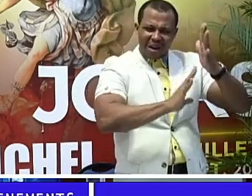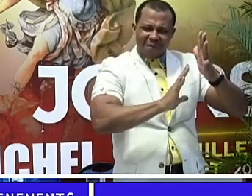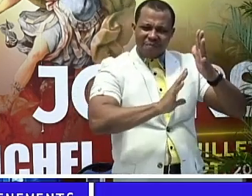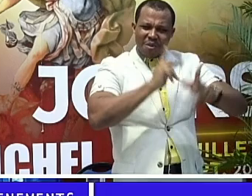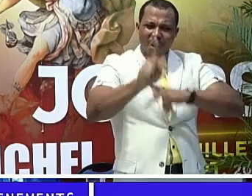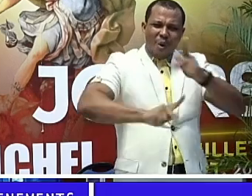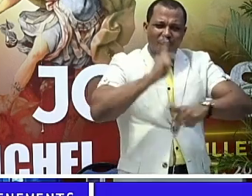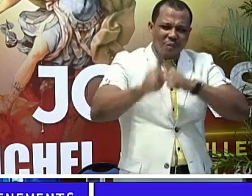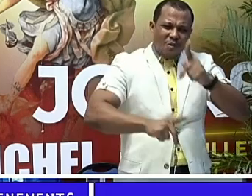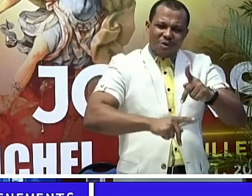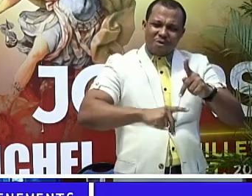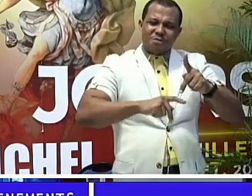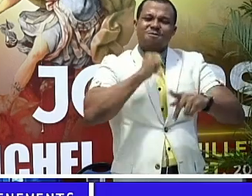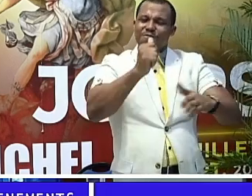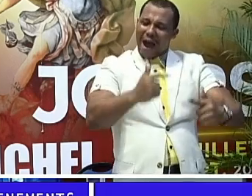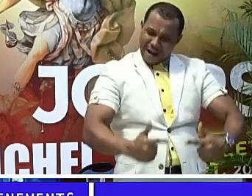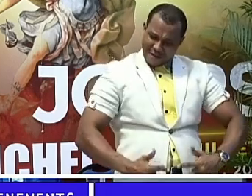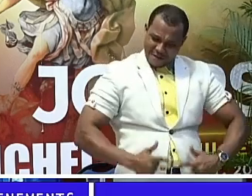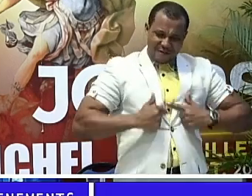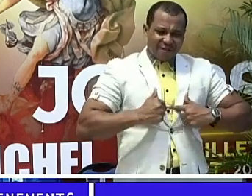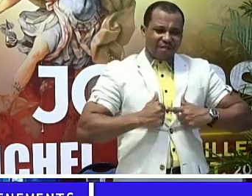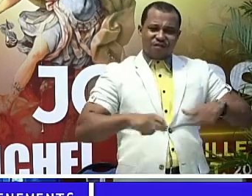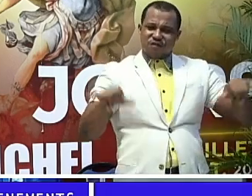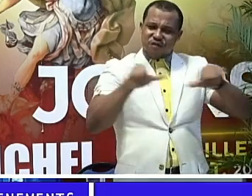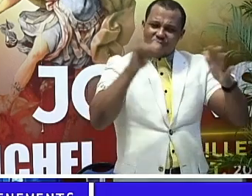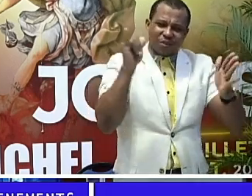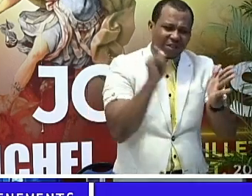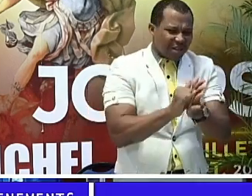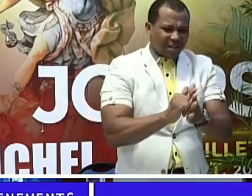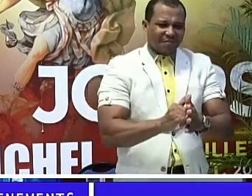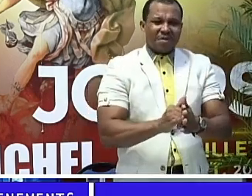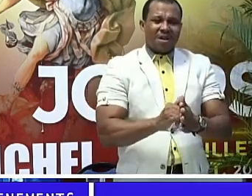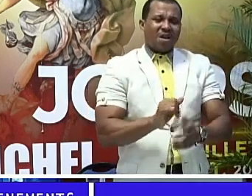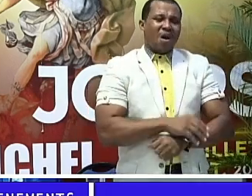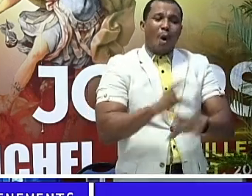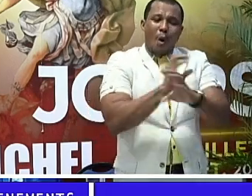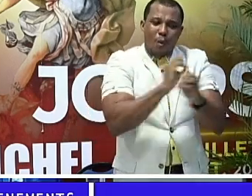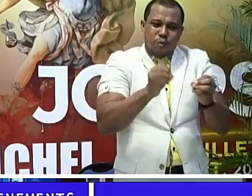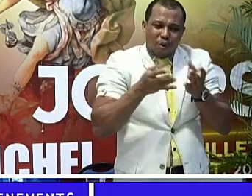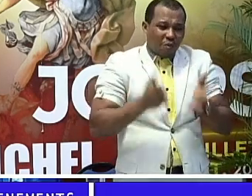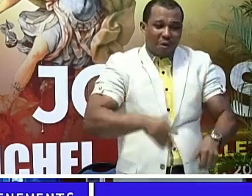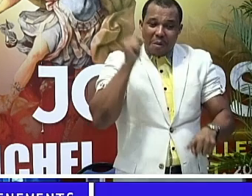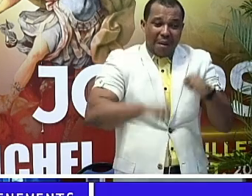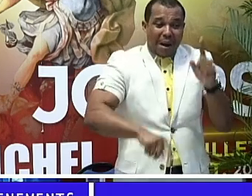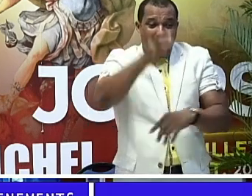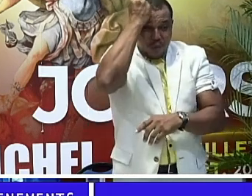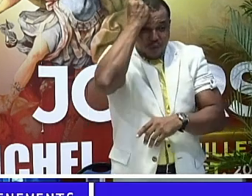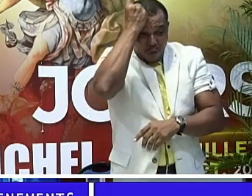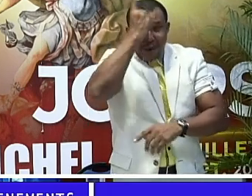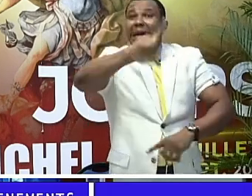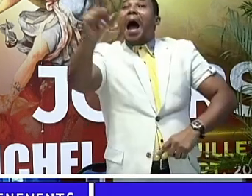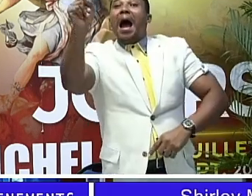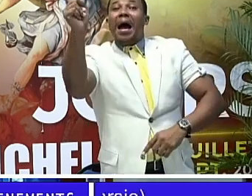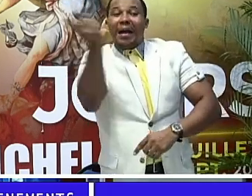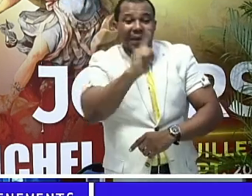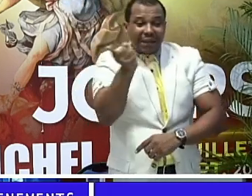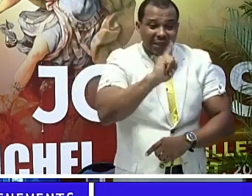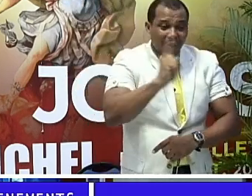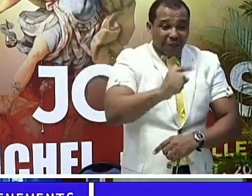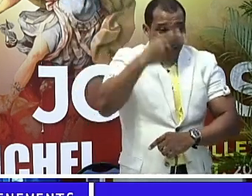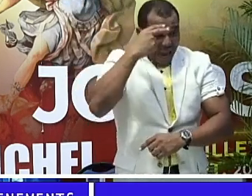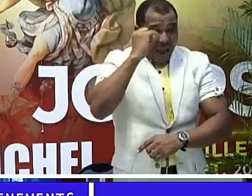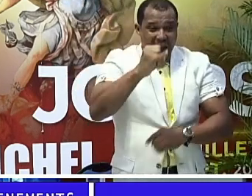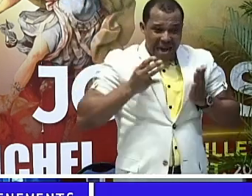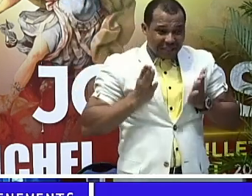sa encore. Et c'est ça que fait par un monde qui capable comprendre côté haïtien joine avec tendance sa